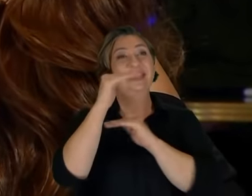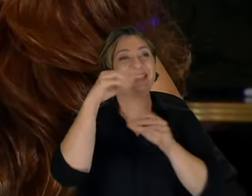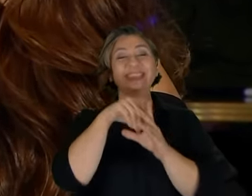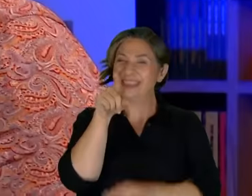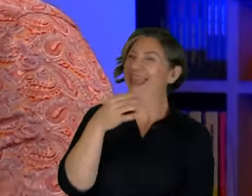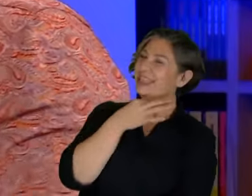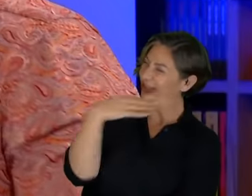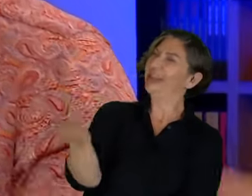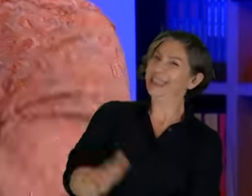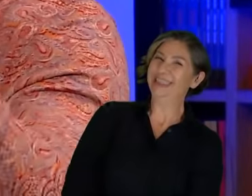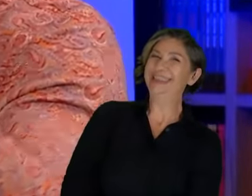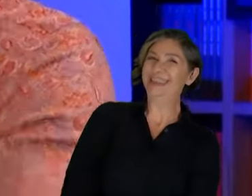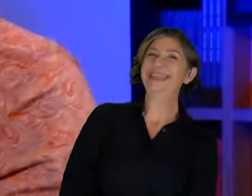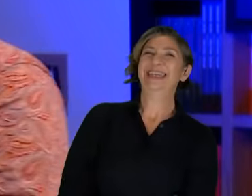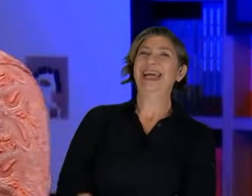Evet,